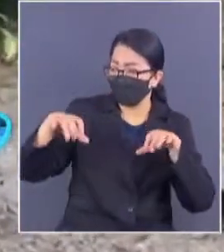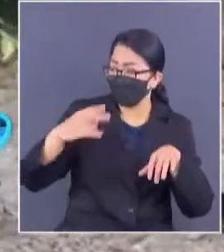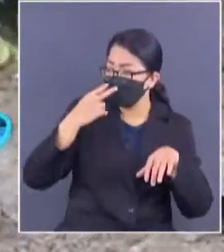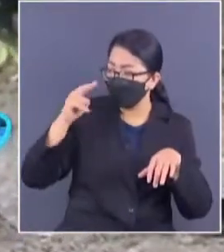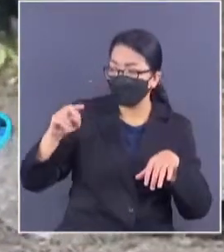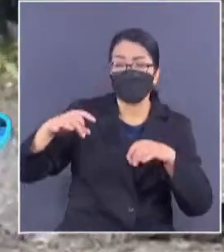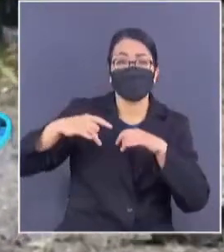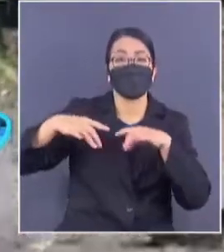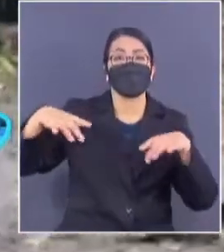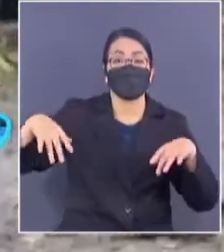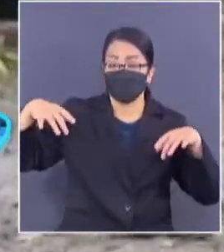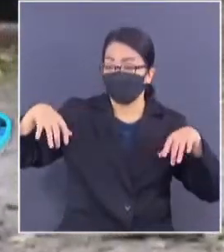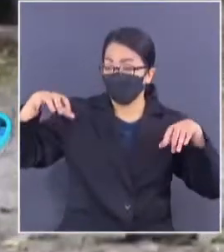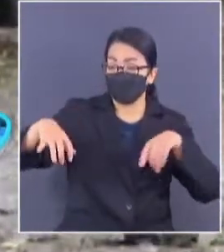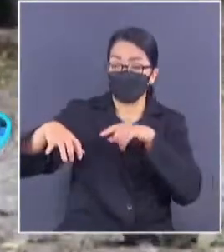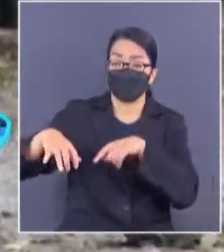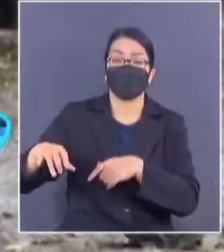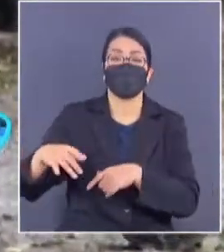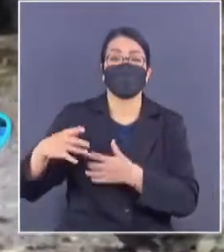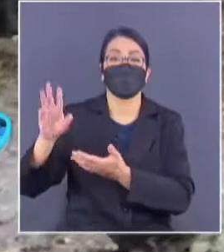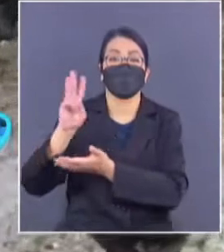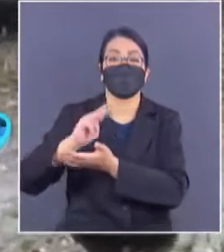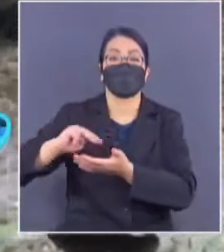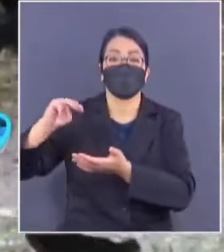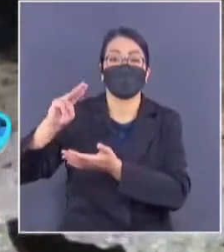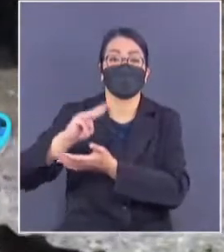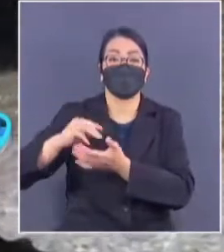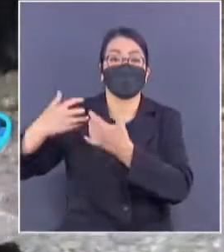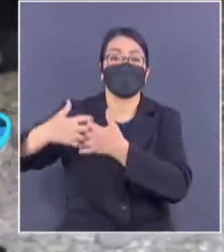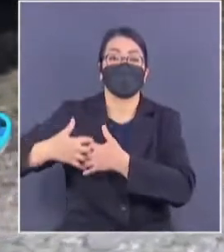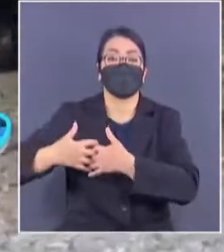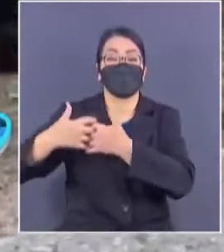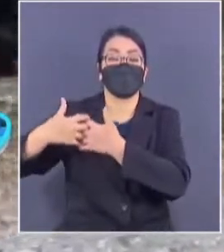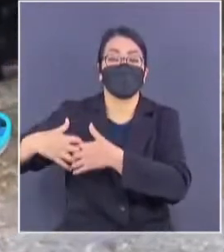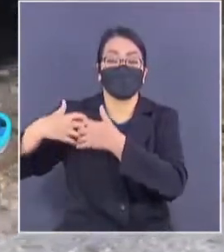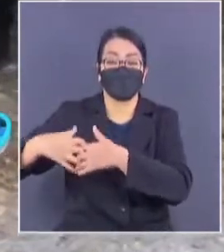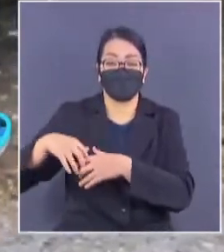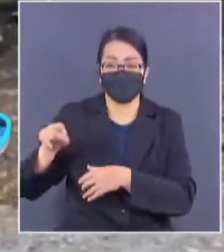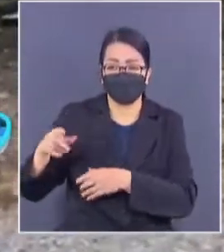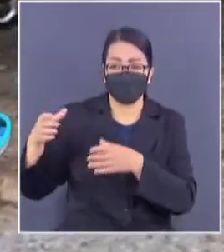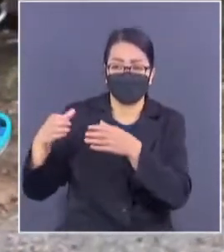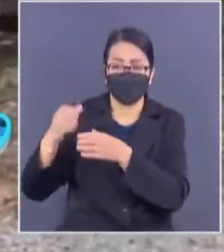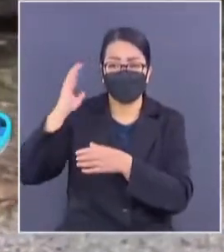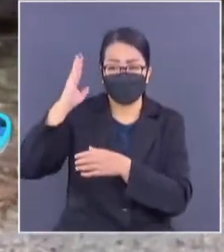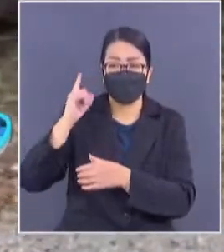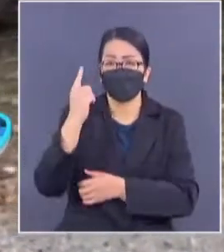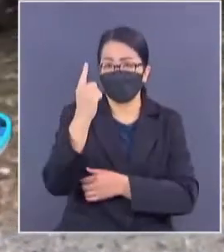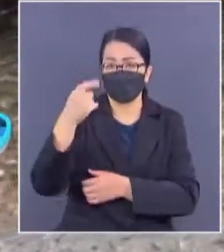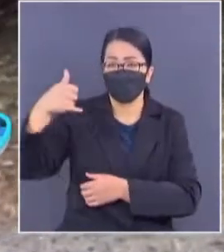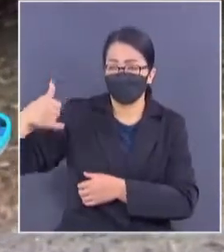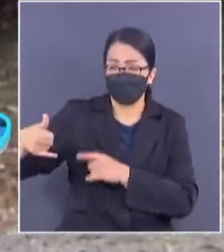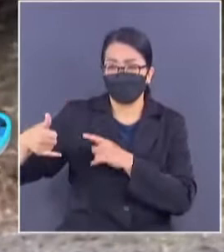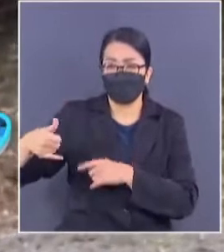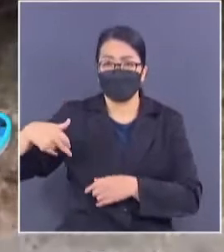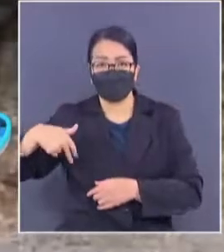นบริเวณรั้วมหาวิทยาลัยเทคโนโลยีราชมงคลตะวันออกวิทยาเขตอุเทนถวายก็เห็นว่ามีผู้ชายอยู่1 คนก